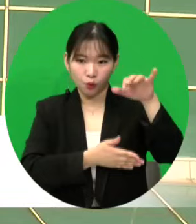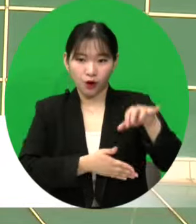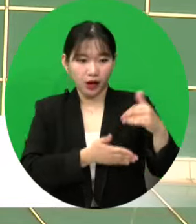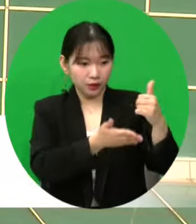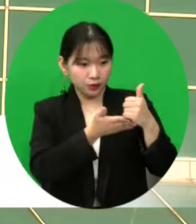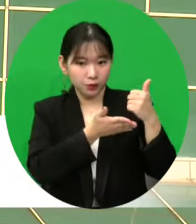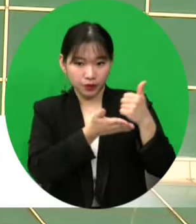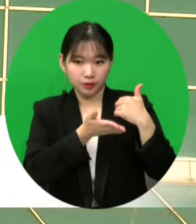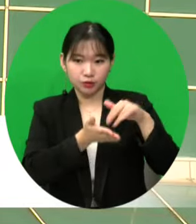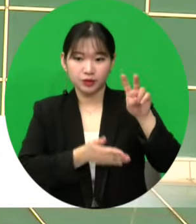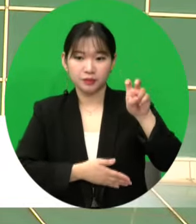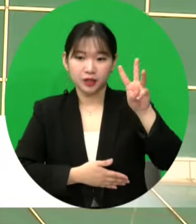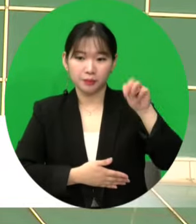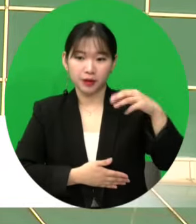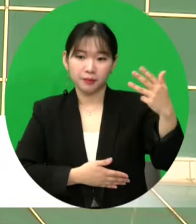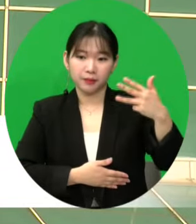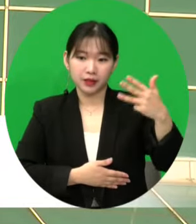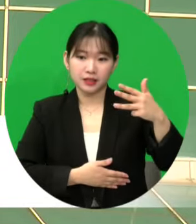이용계획 수는